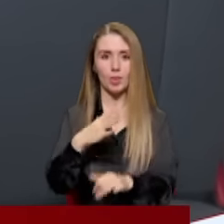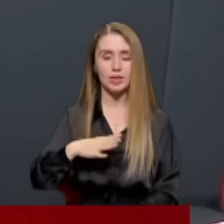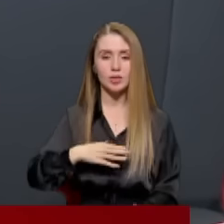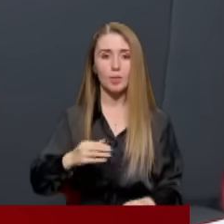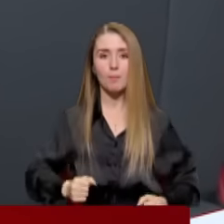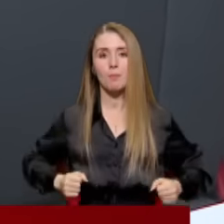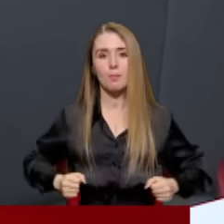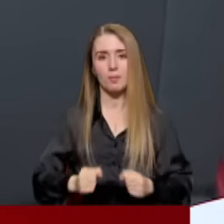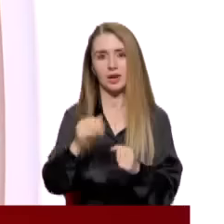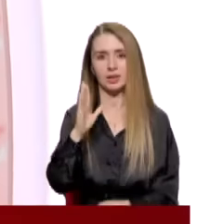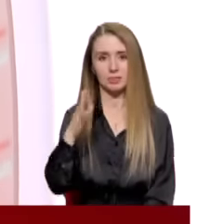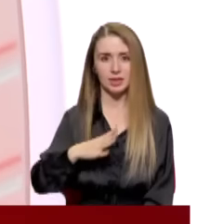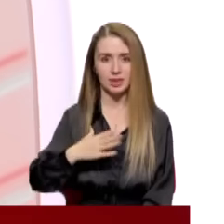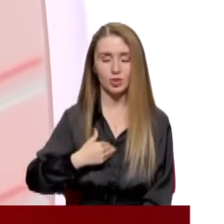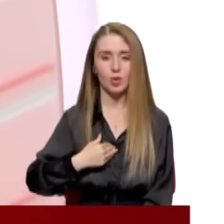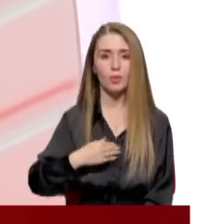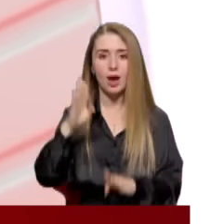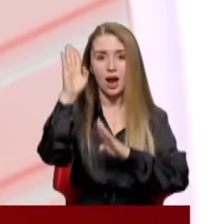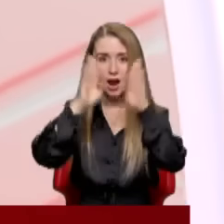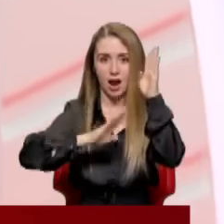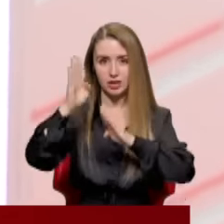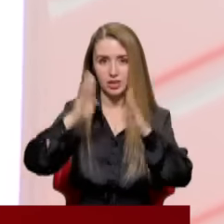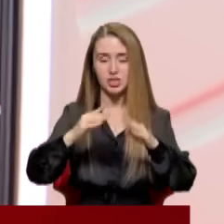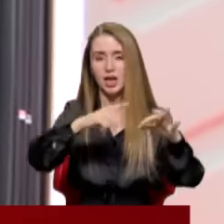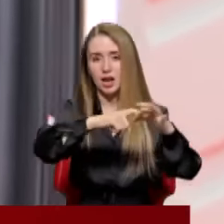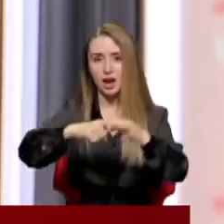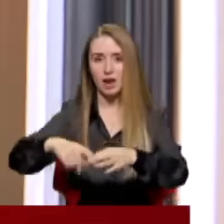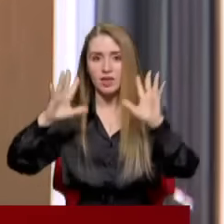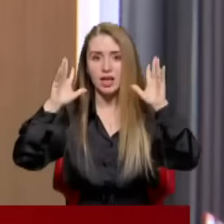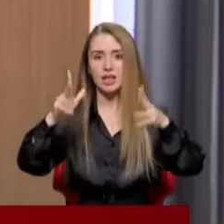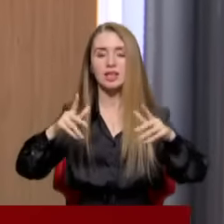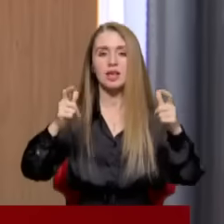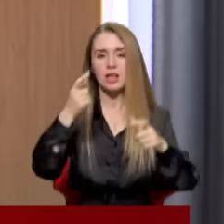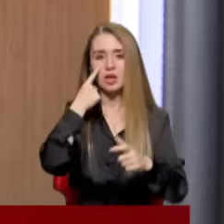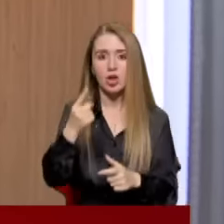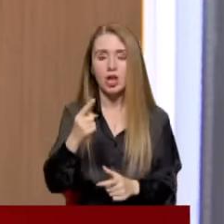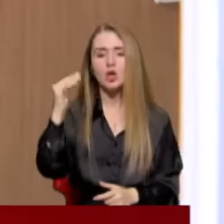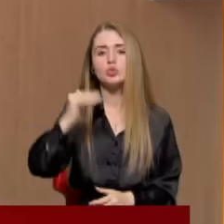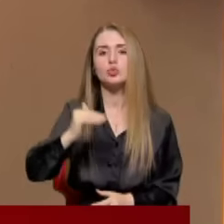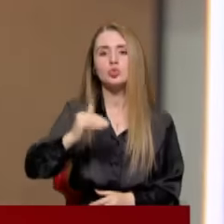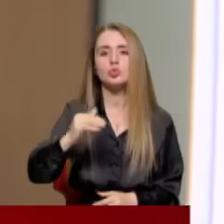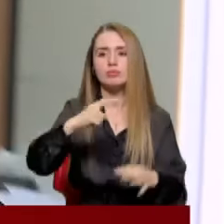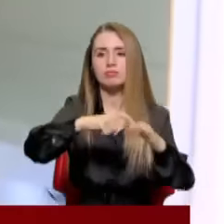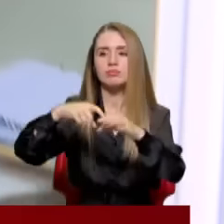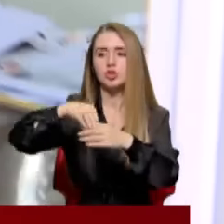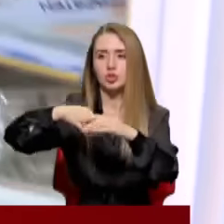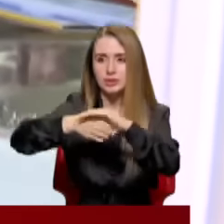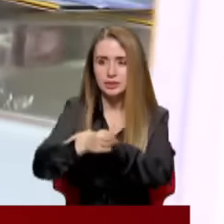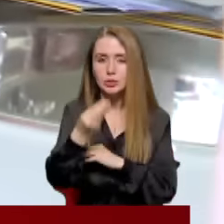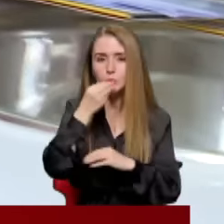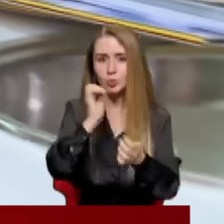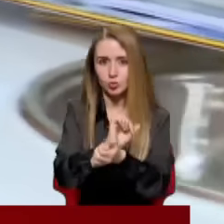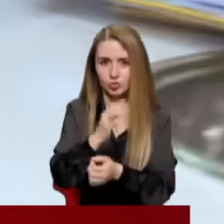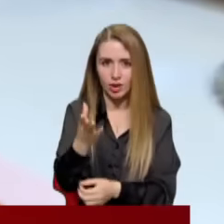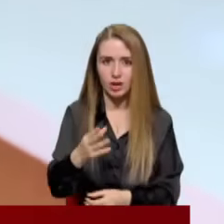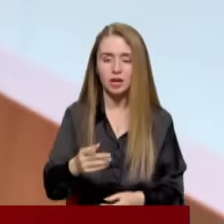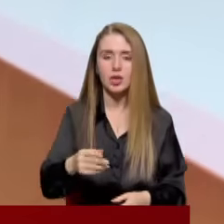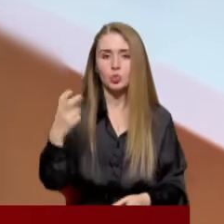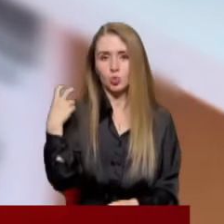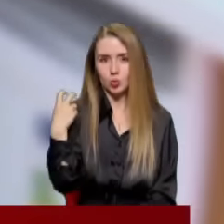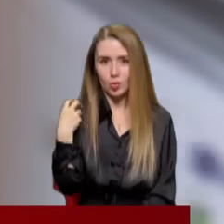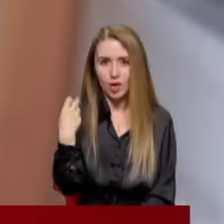Parka gitmek isterim. Ataşehir Karavan Etkinlik Alanı'ndaki fiyatı en uygun karavanın içindeyiz. Mutfağı,